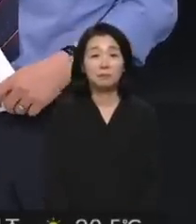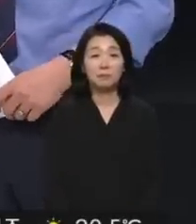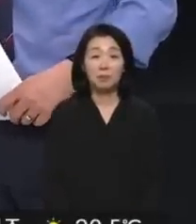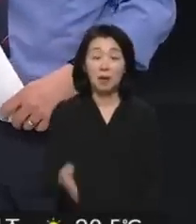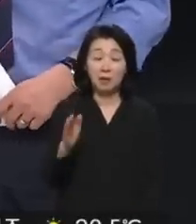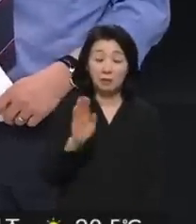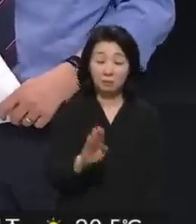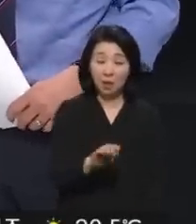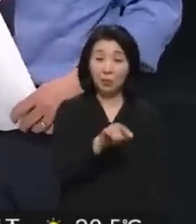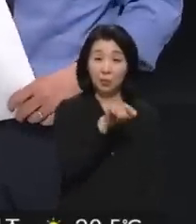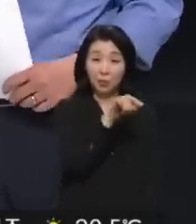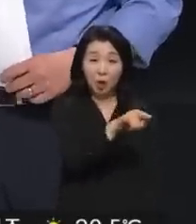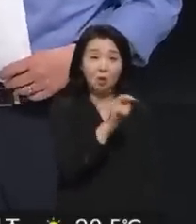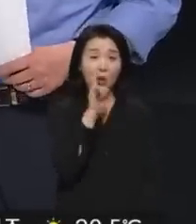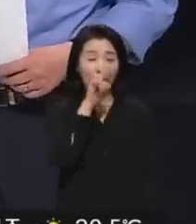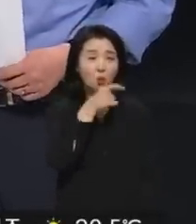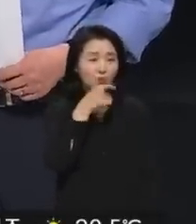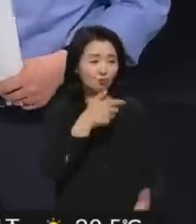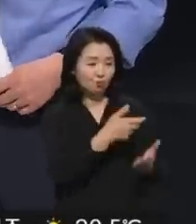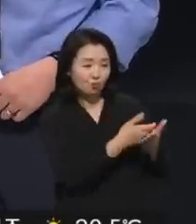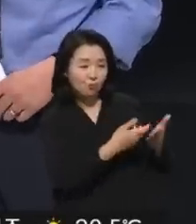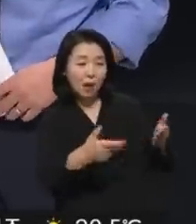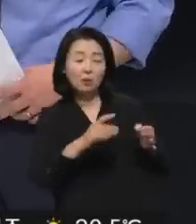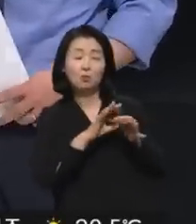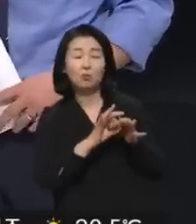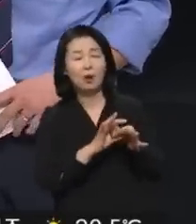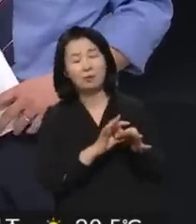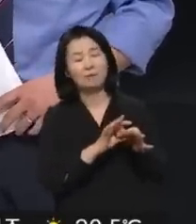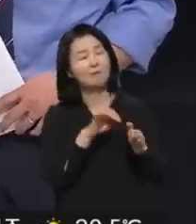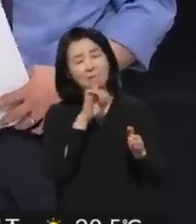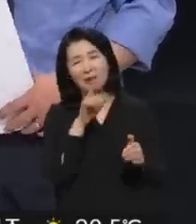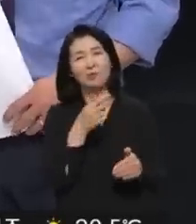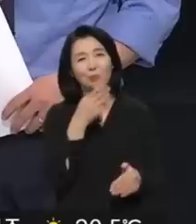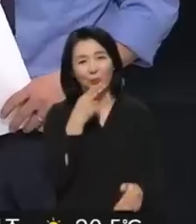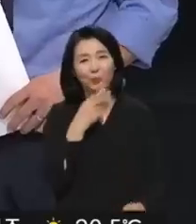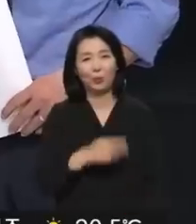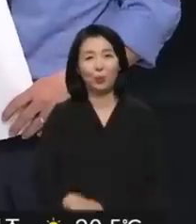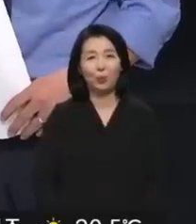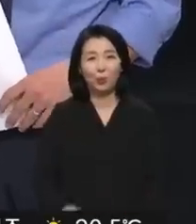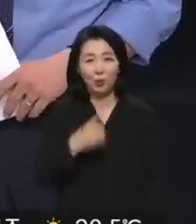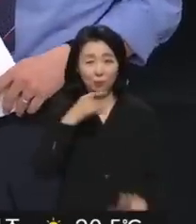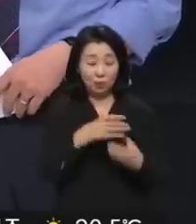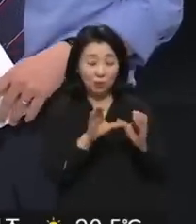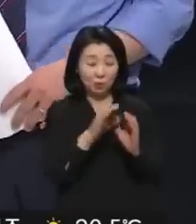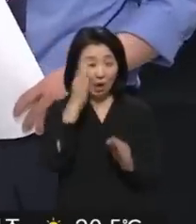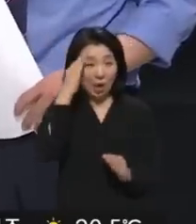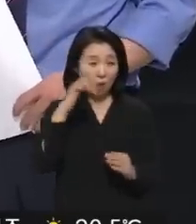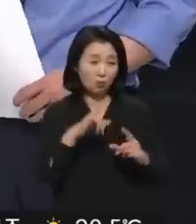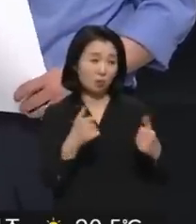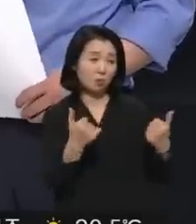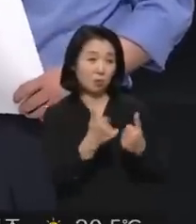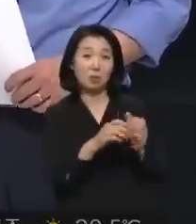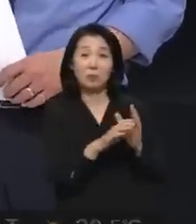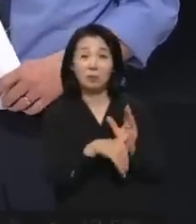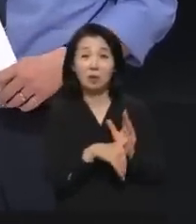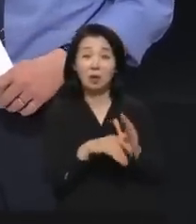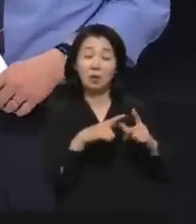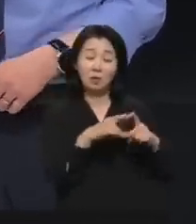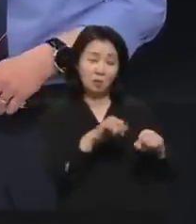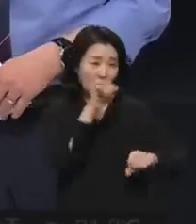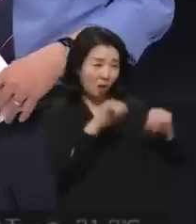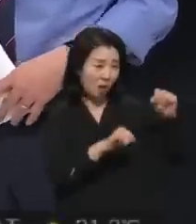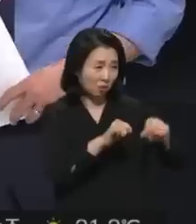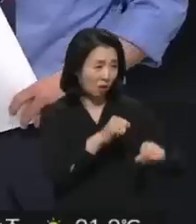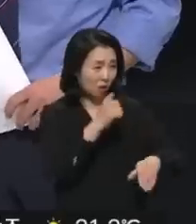다만 후쿠시마 오염수 방류와 관련된 언급은 없었습니다. 민주당은 한일 정상회담 뒤 일본의 행태가